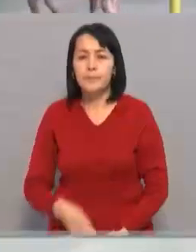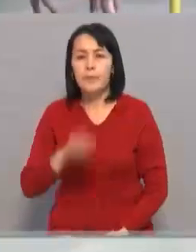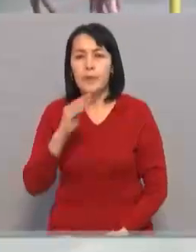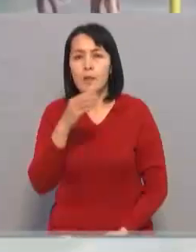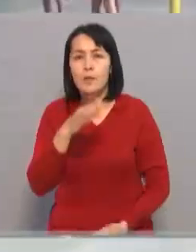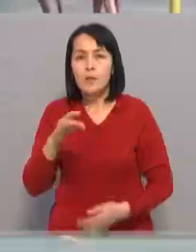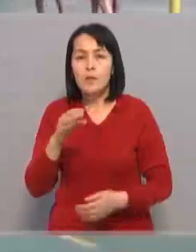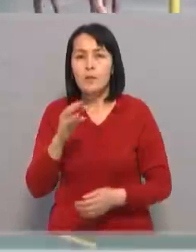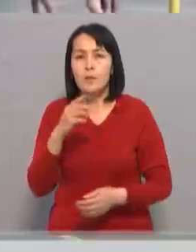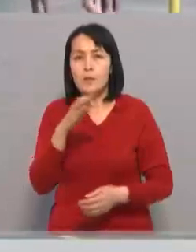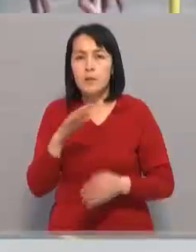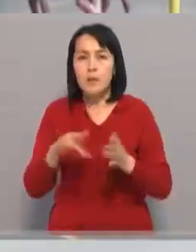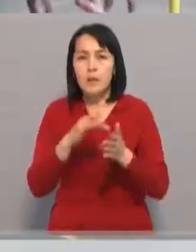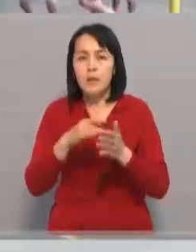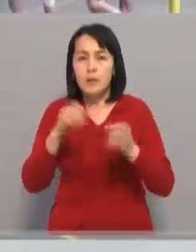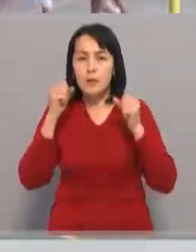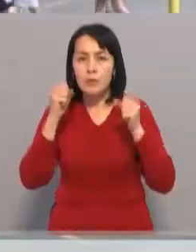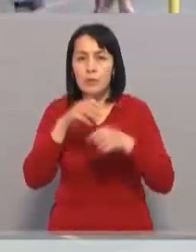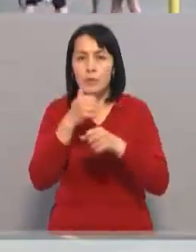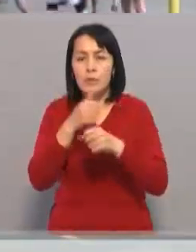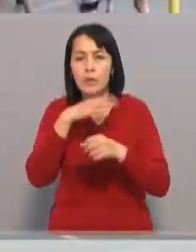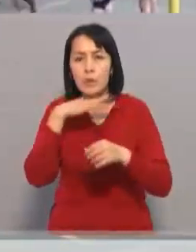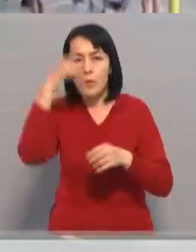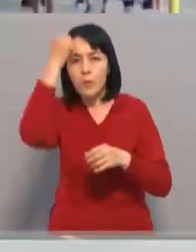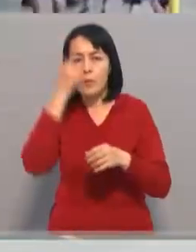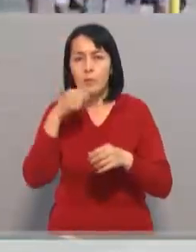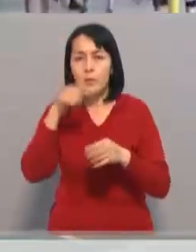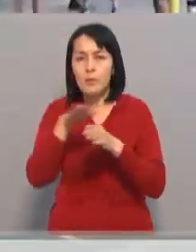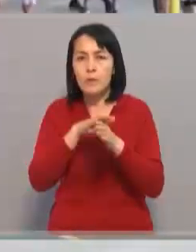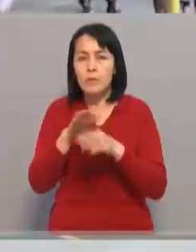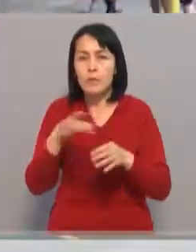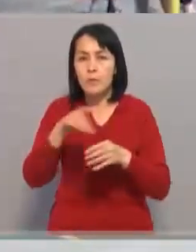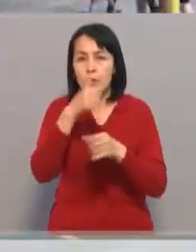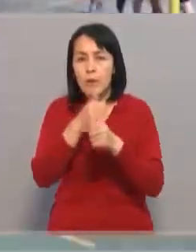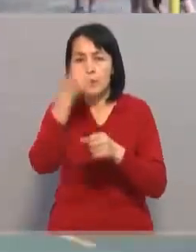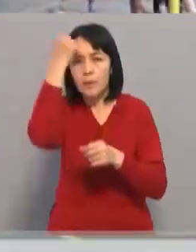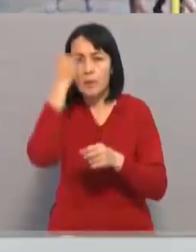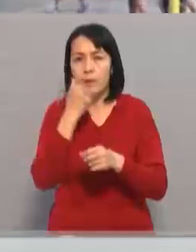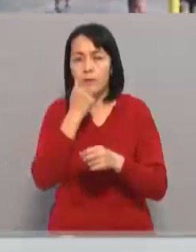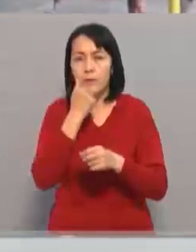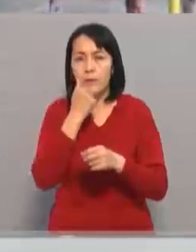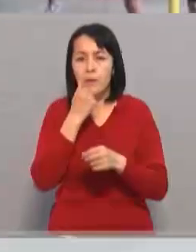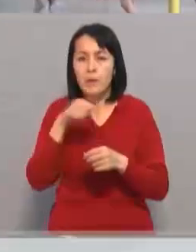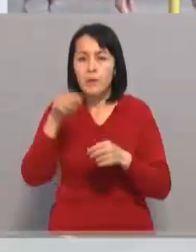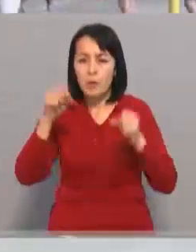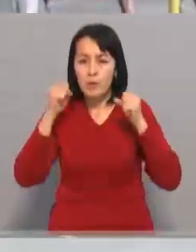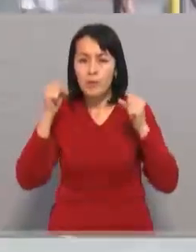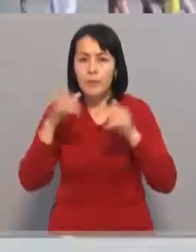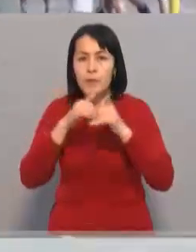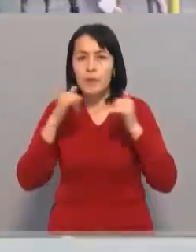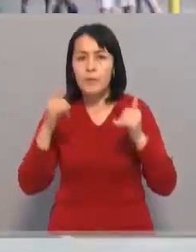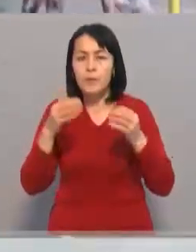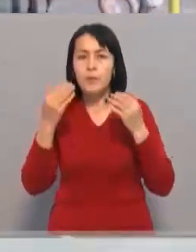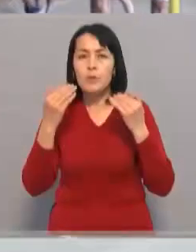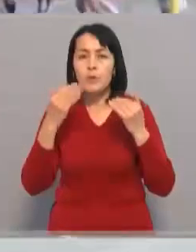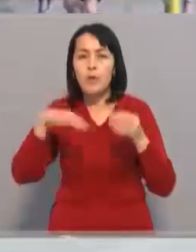спорт басшысына рахмет көп көп. Осыны ұйымдастырып атқанына, аудан әкіміне оған да рахмет. Бүкіл спортымыз дами берсін. Мына жерде